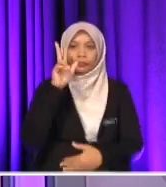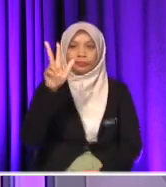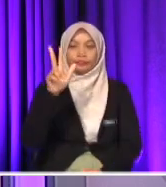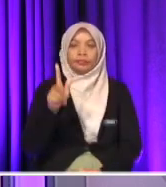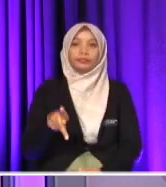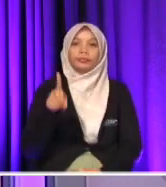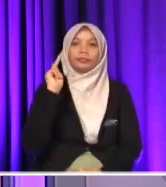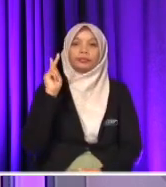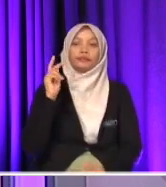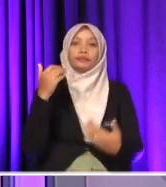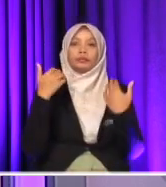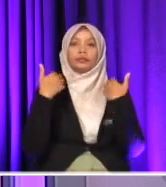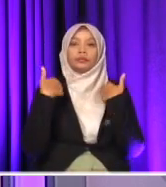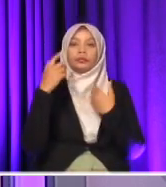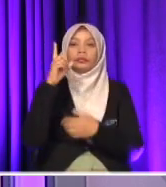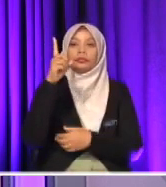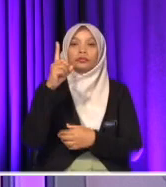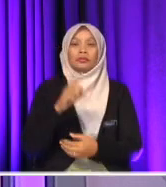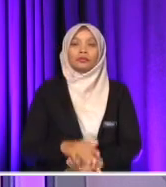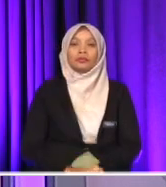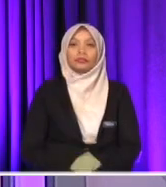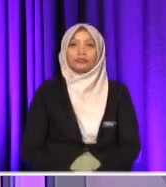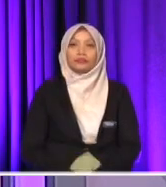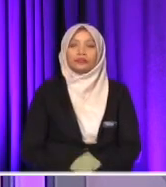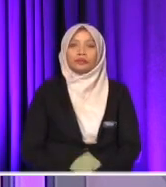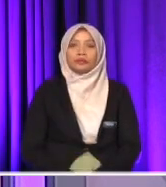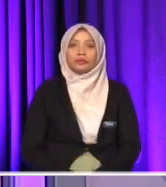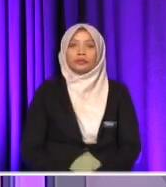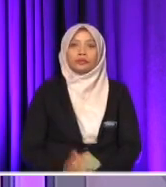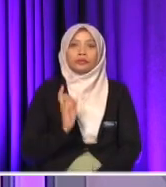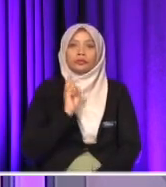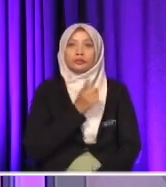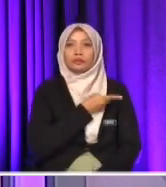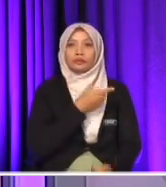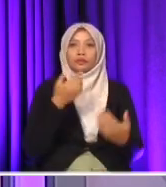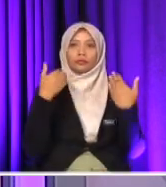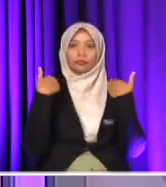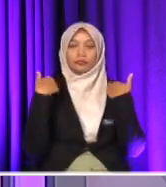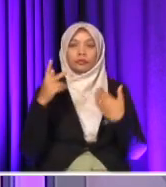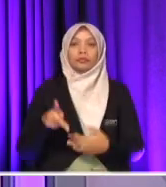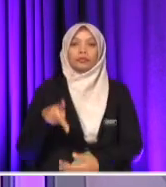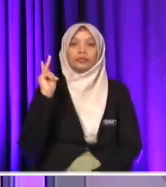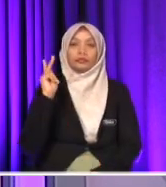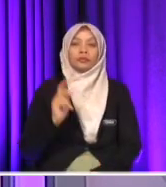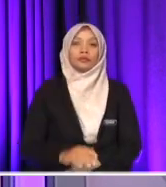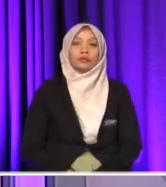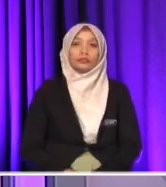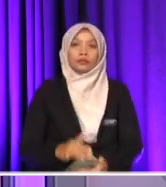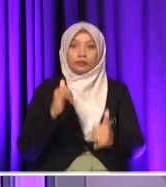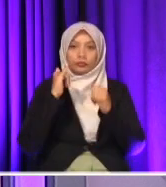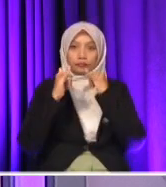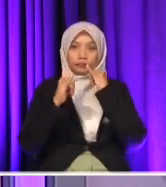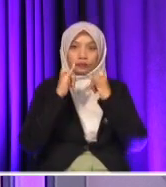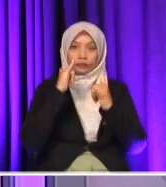Kita ada satu saja sebab dia melibatkan komponen perintang. Yang ni kita ada kuasa ketara, kuasa nyata dan